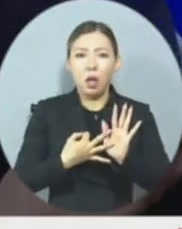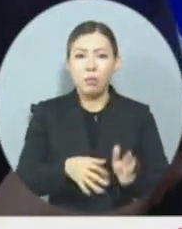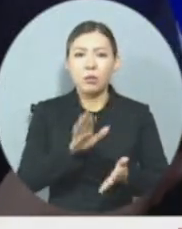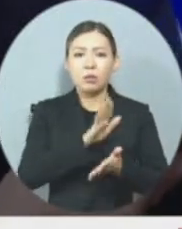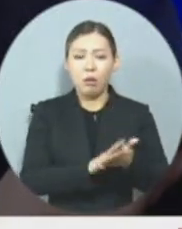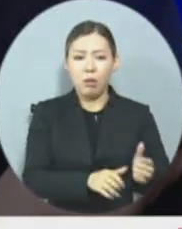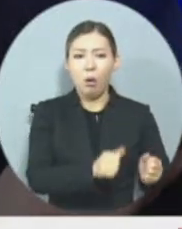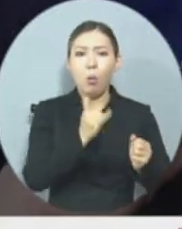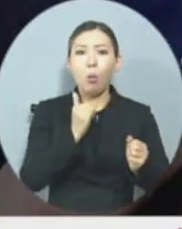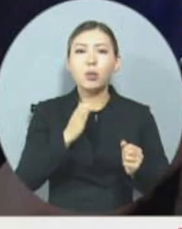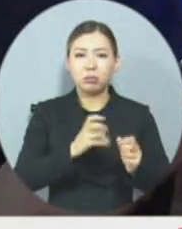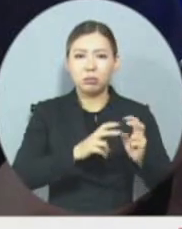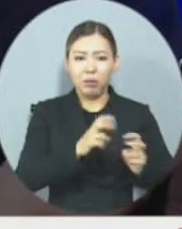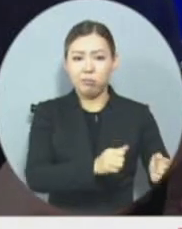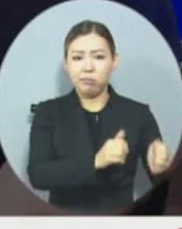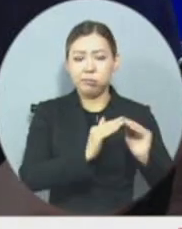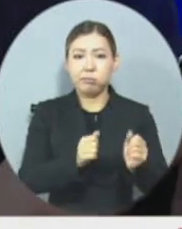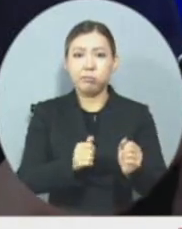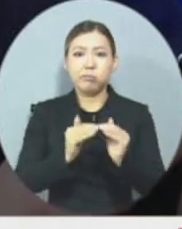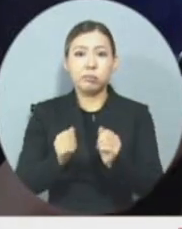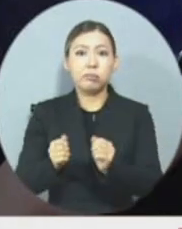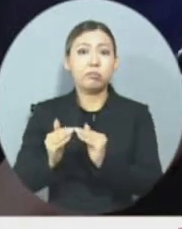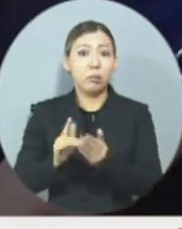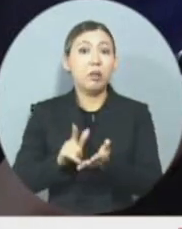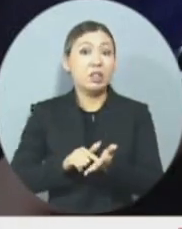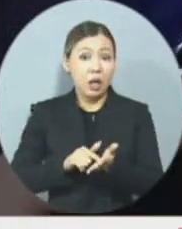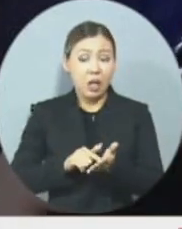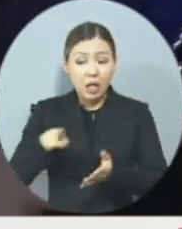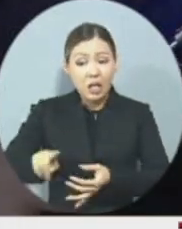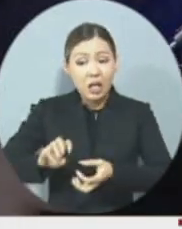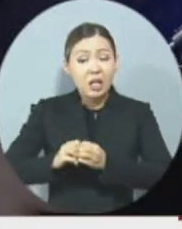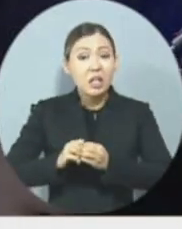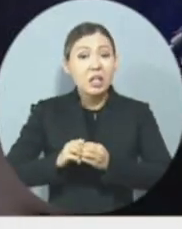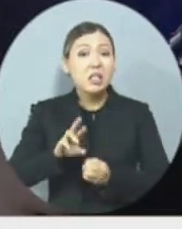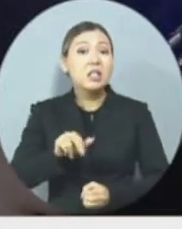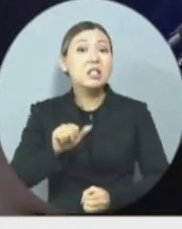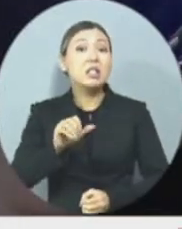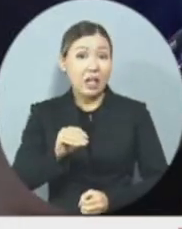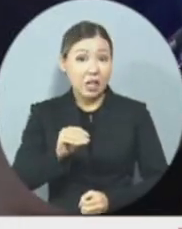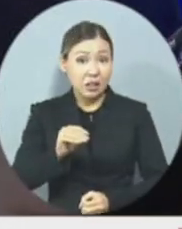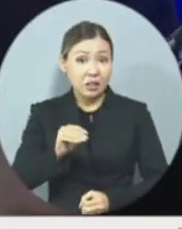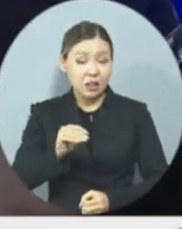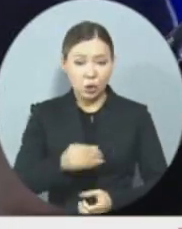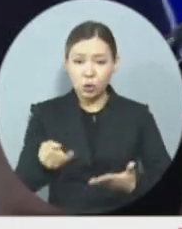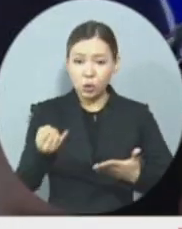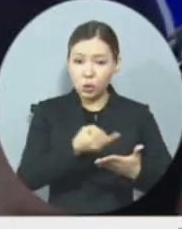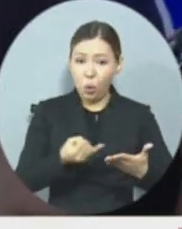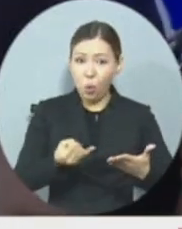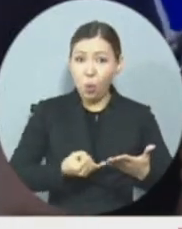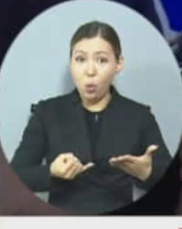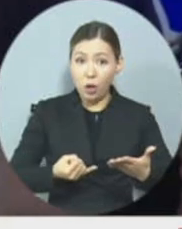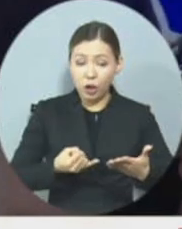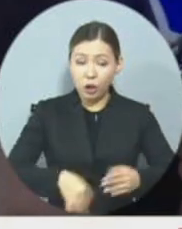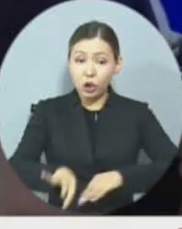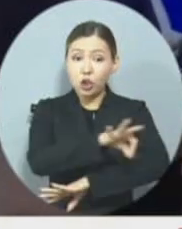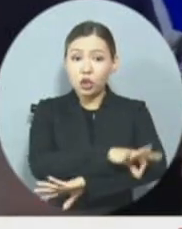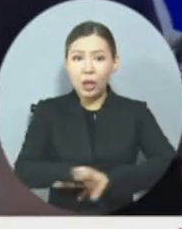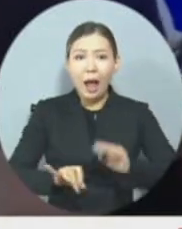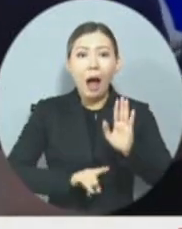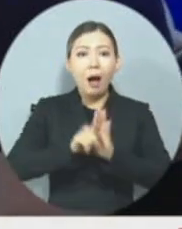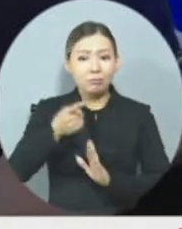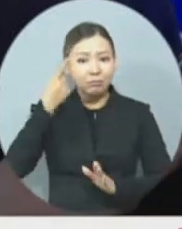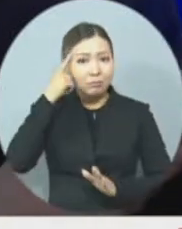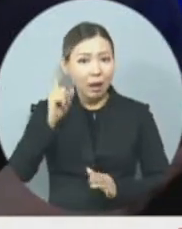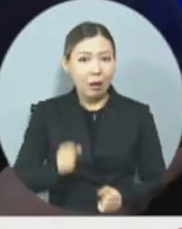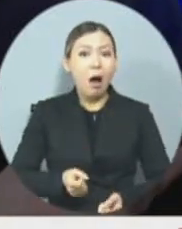болчихно. А үүнийг хийхэд бол жишээлх юм бол зөвхөн тэзүү зураг төслийн хэмжээнд бид нар анхны санаачлалыг гаргаад Азийн